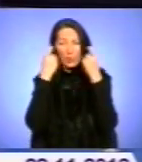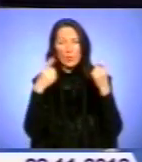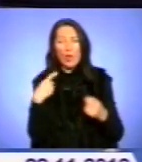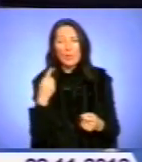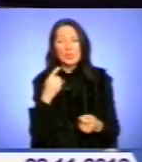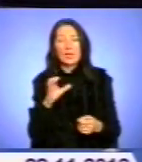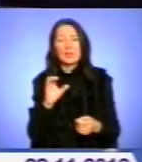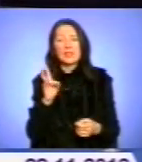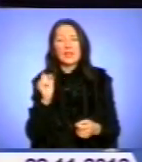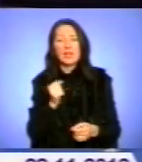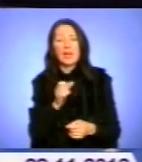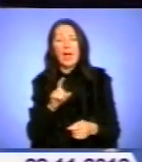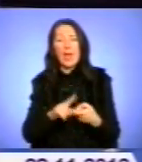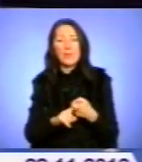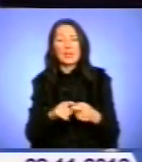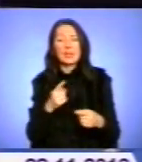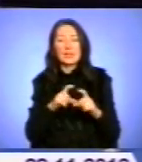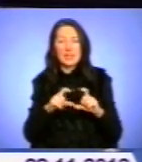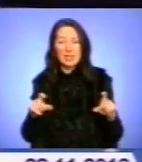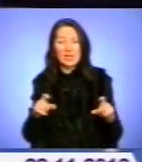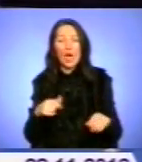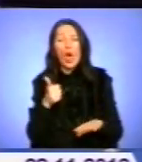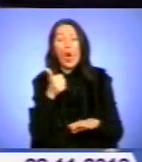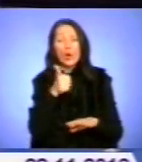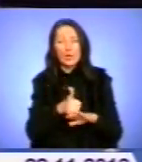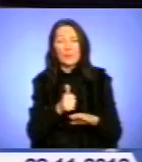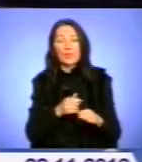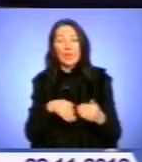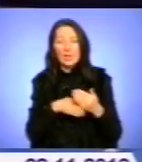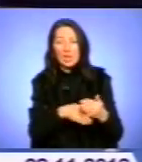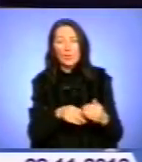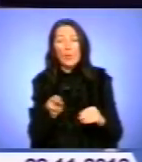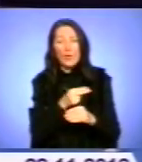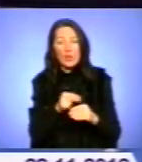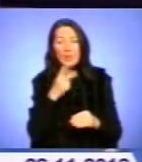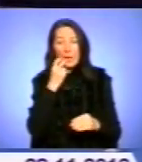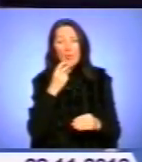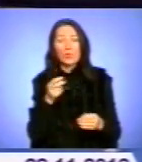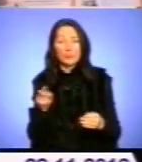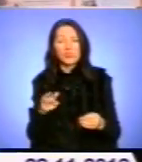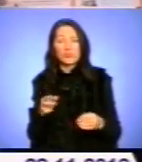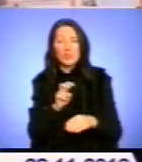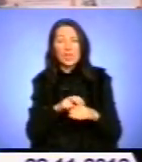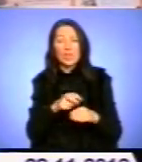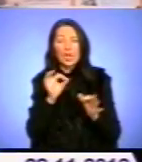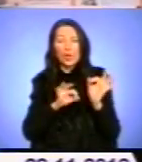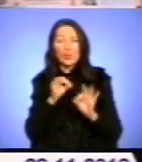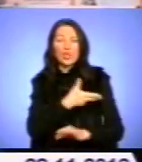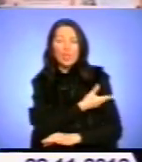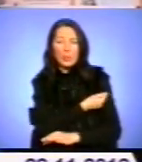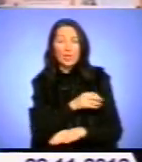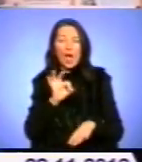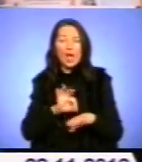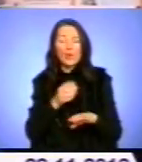обласній санепідемстанції. Як основний із засобів профілактики грипу, фахівці рекомендують щеплення. Хворих на грип та